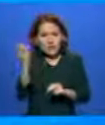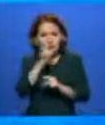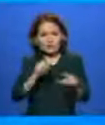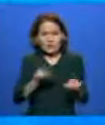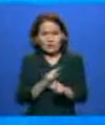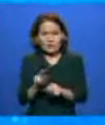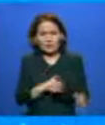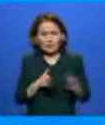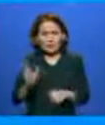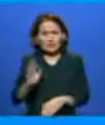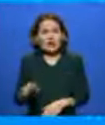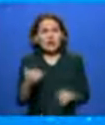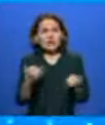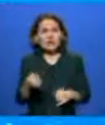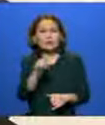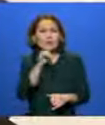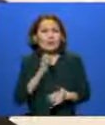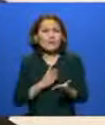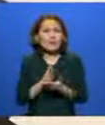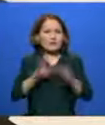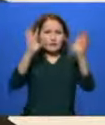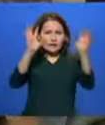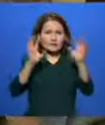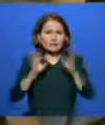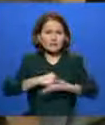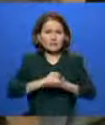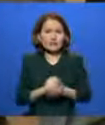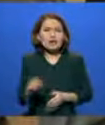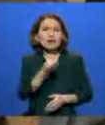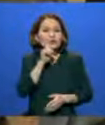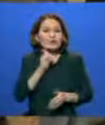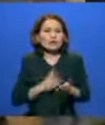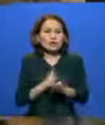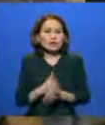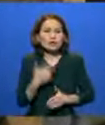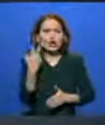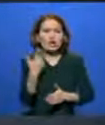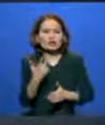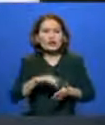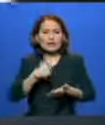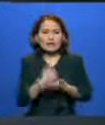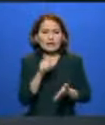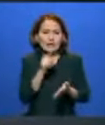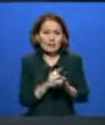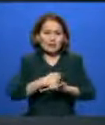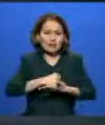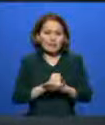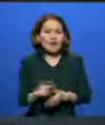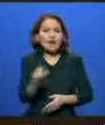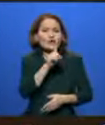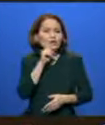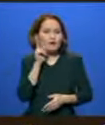сондай-ақ Сенат мемлекеттік жастар саясаты туралы заңды қабылдады. Құжатта жастар саясатының үш негізгі міндеті белгіленді. Нақты айтқанда,